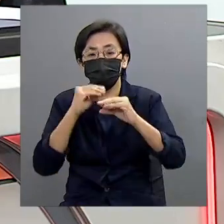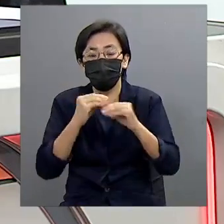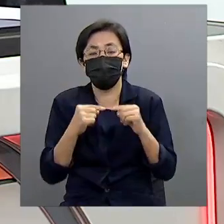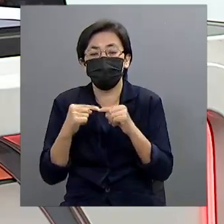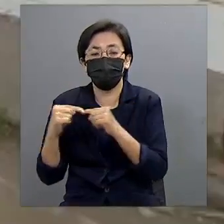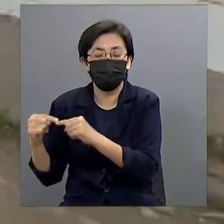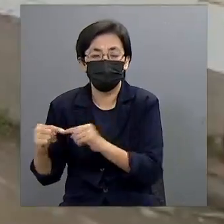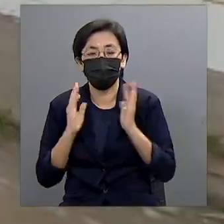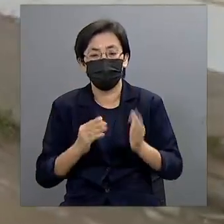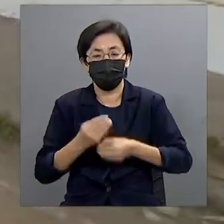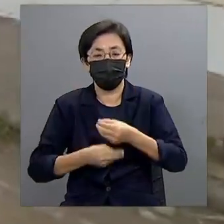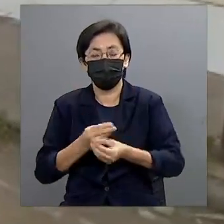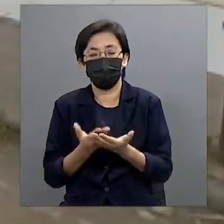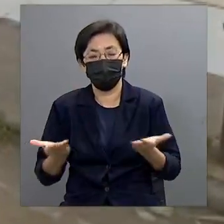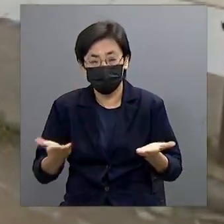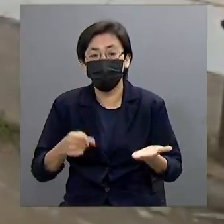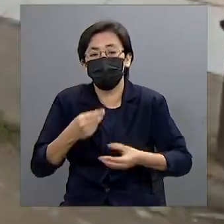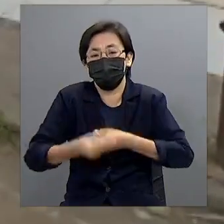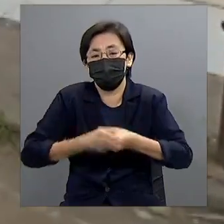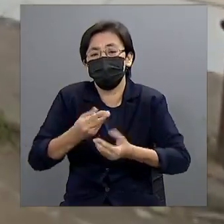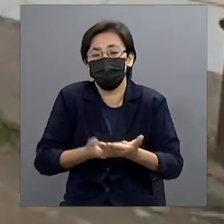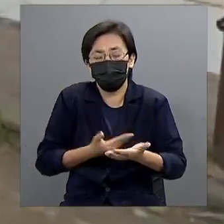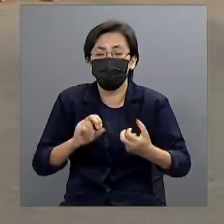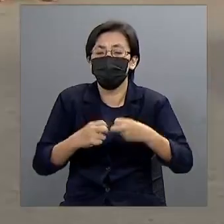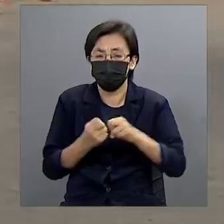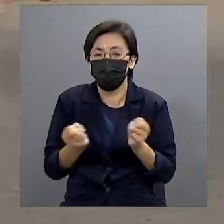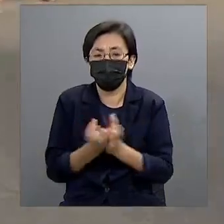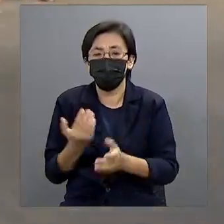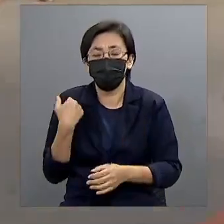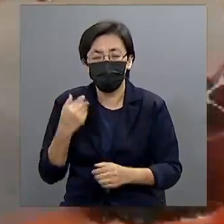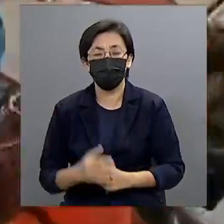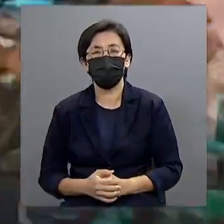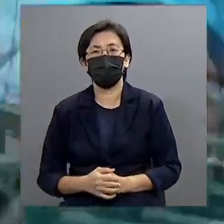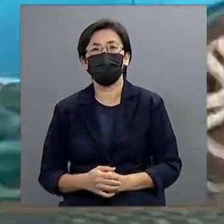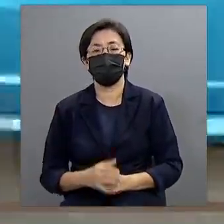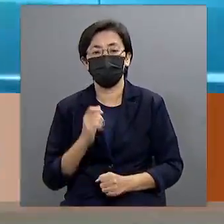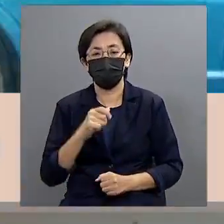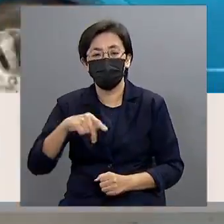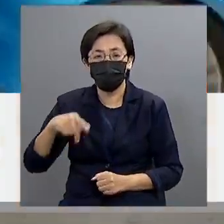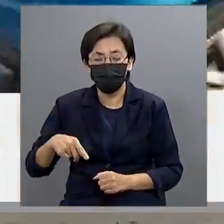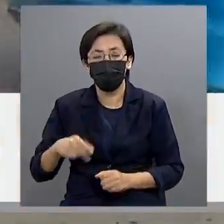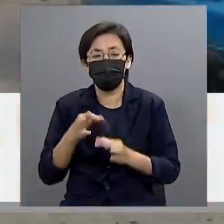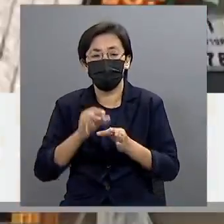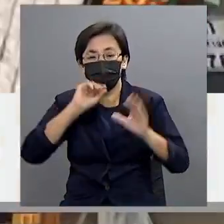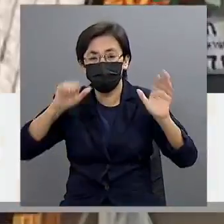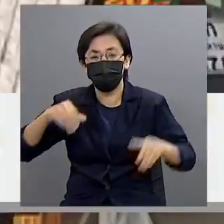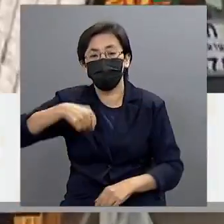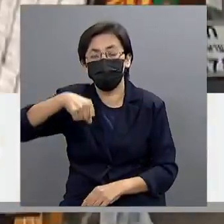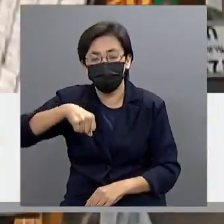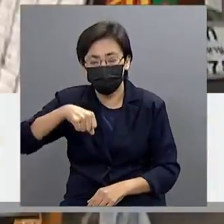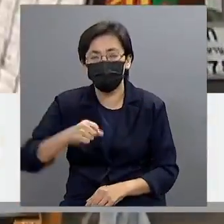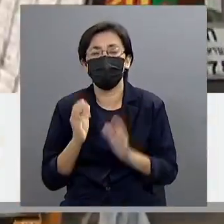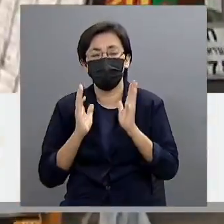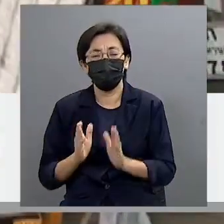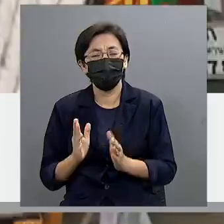แน่ๆค่ะหลังจากมีการขายสลากผ่านช่องทางแอปพลิเคชันเป๋าตังค์แต่ว่ามีร้านค้ามีผู้ขายอีกจำนวนหนึ่งน